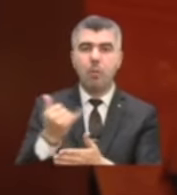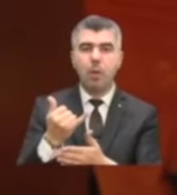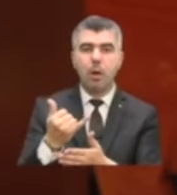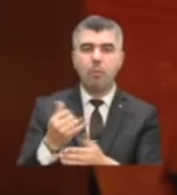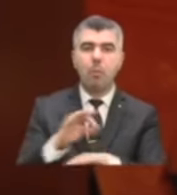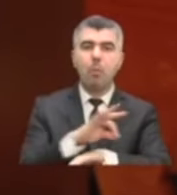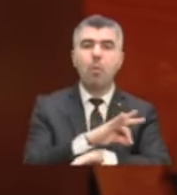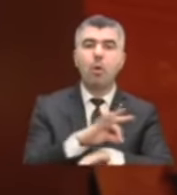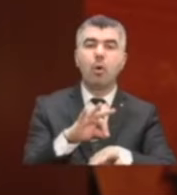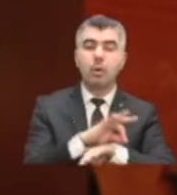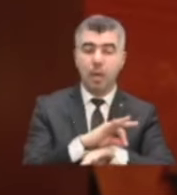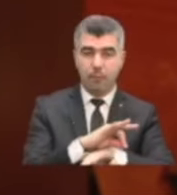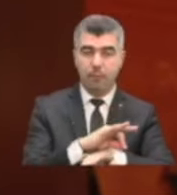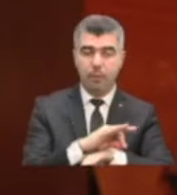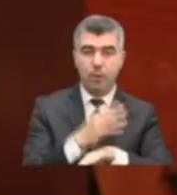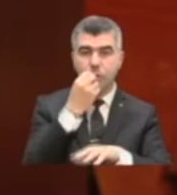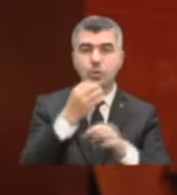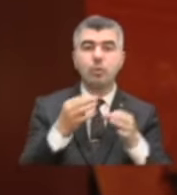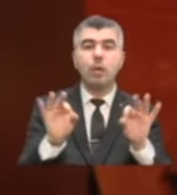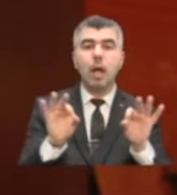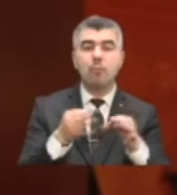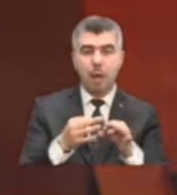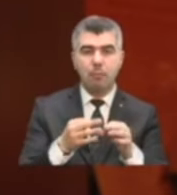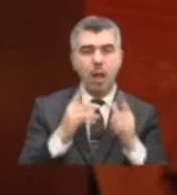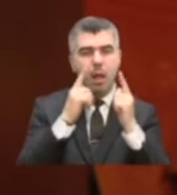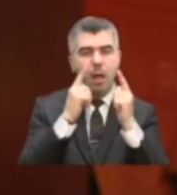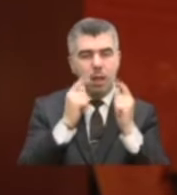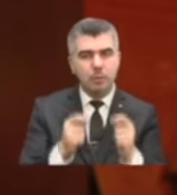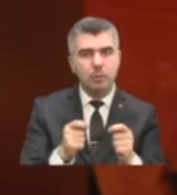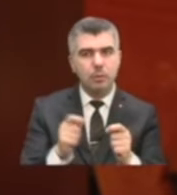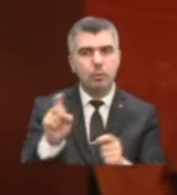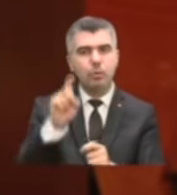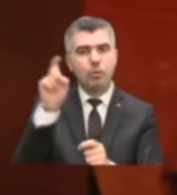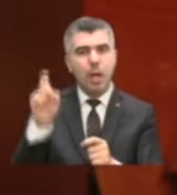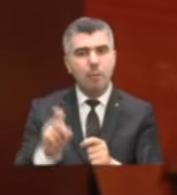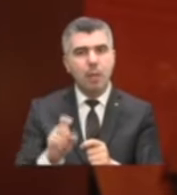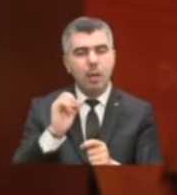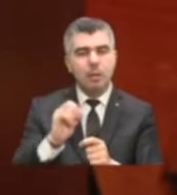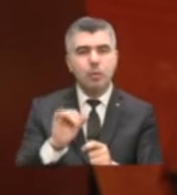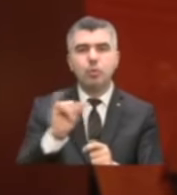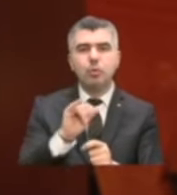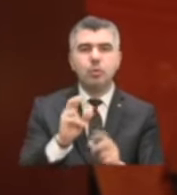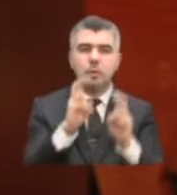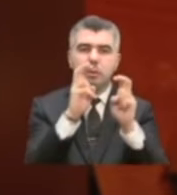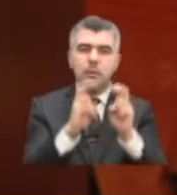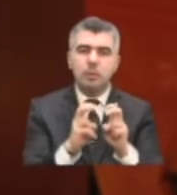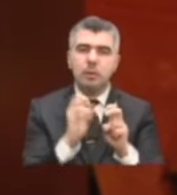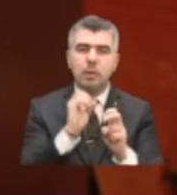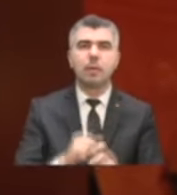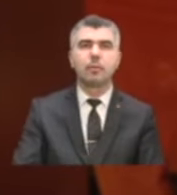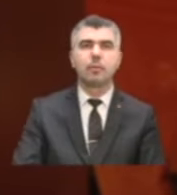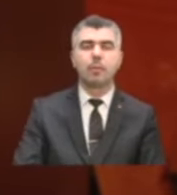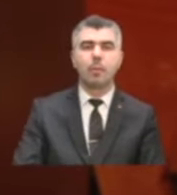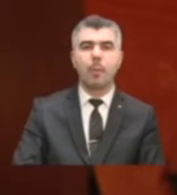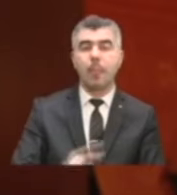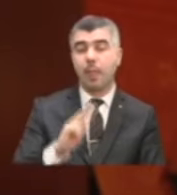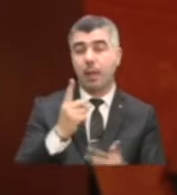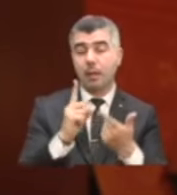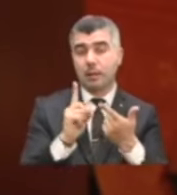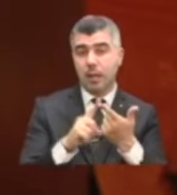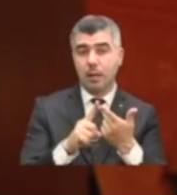البشريه، باش هاد ديور الشباب نفتحوهم ونشوفوا ديك الساعه مع الجماعات المعنيه والجهات المعنيه شنو هو النقص اللي كاين في مجموعه ديال الجماعات. ثانيا،